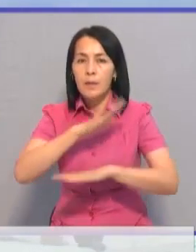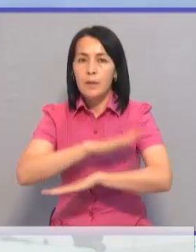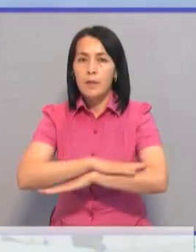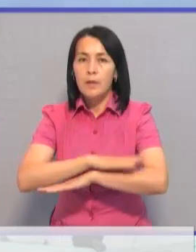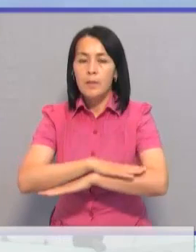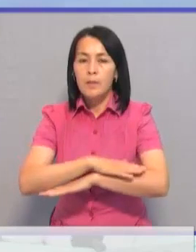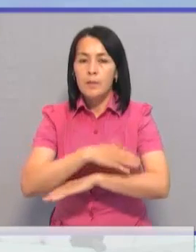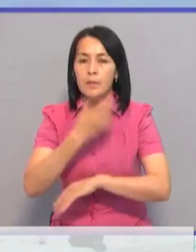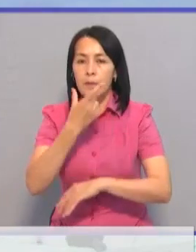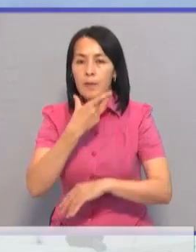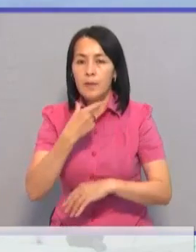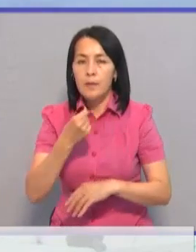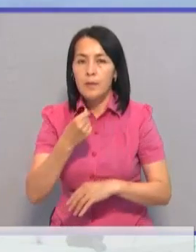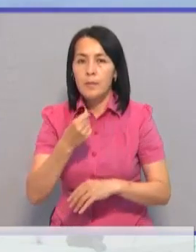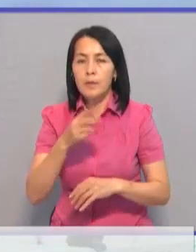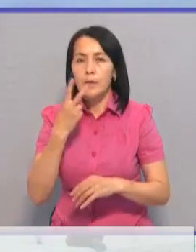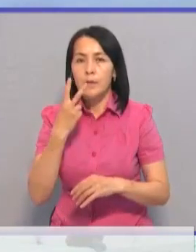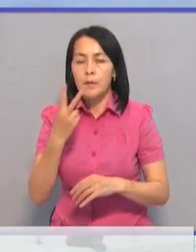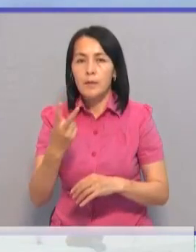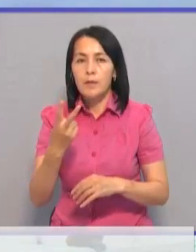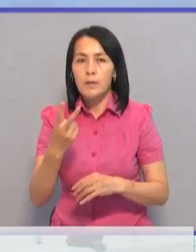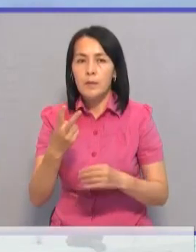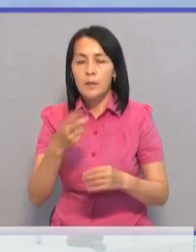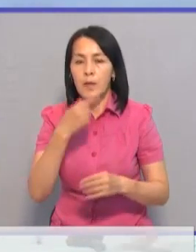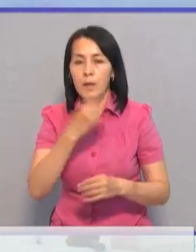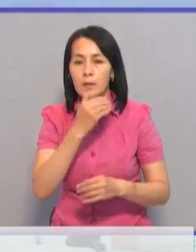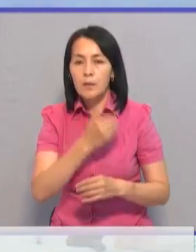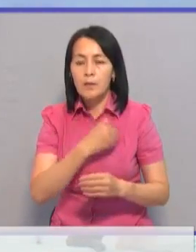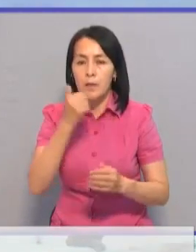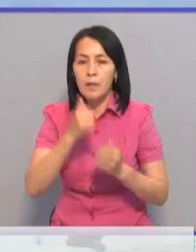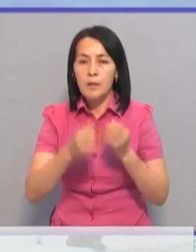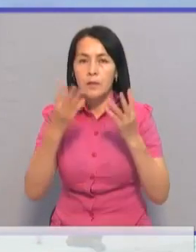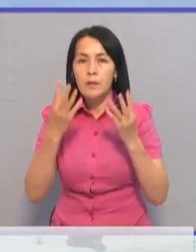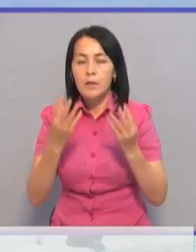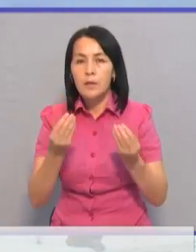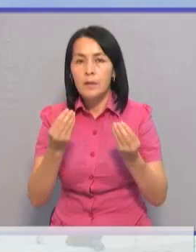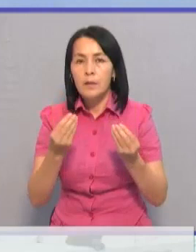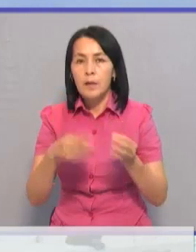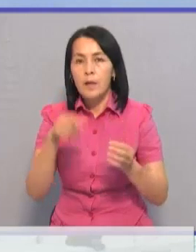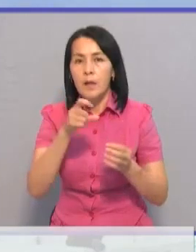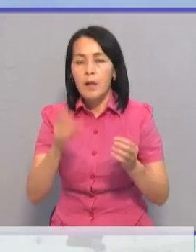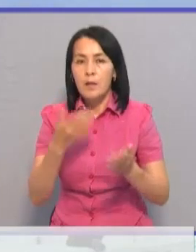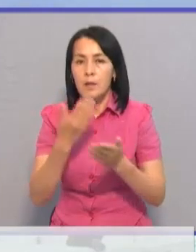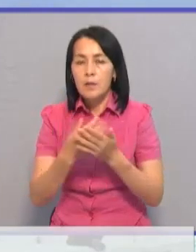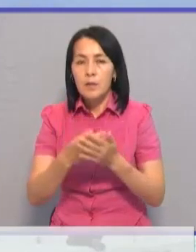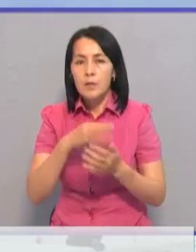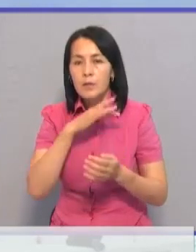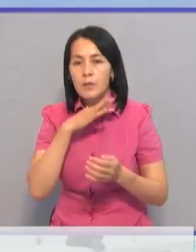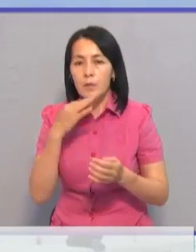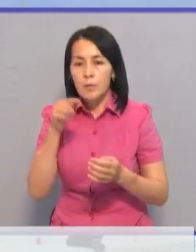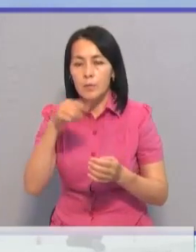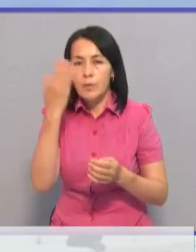мәнін әлі жоғалтқан жоқ деп ойлаймын. Екіншіден бұл күннен күнге халықтың сұранысы көбейіп барады бұл